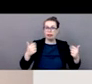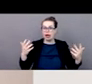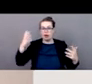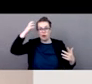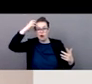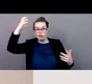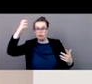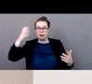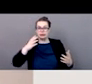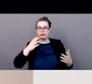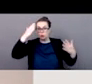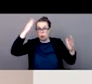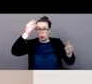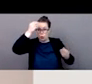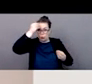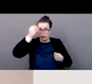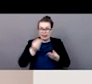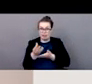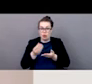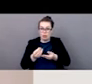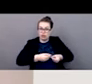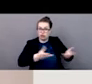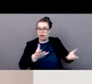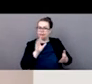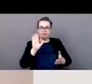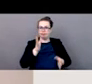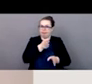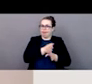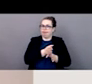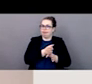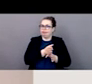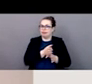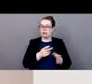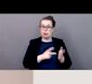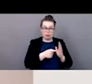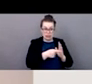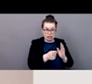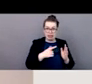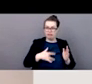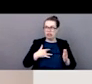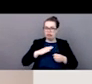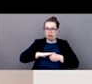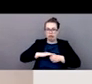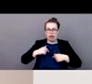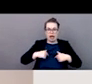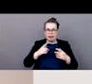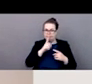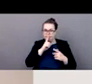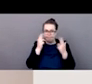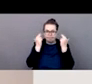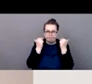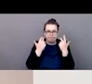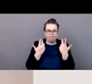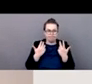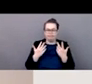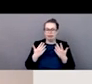et le manque d'informations très souvent le gouvernement ne fournit pas des informations à ses travailleurs ce qui veut dire que très souvent ils ne s'adressent